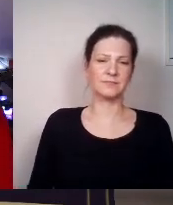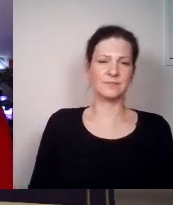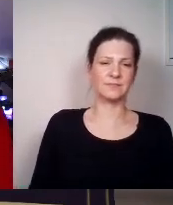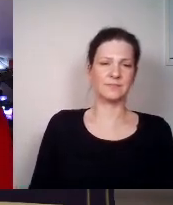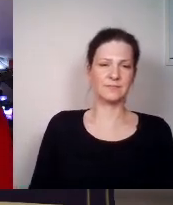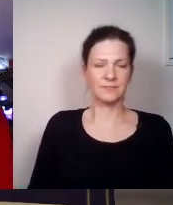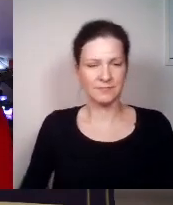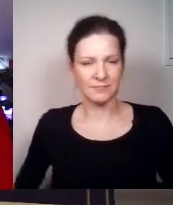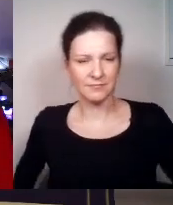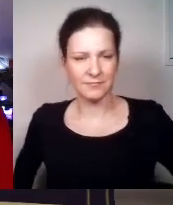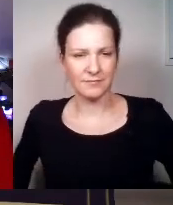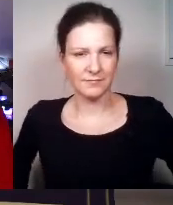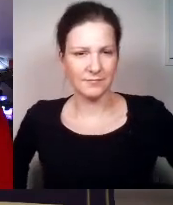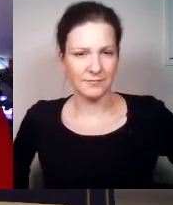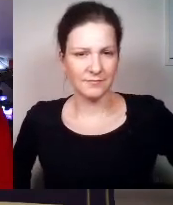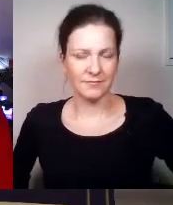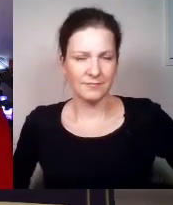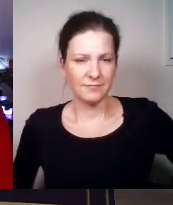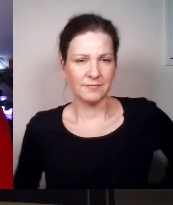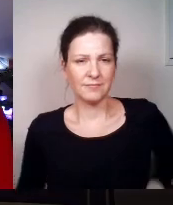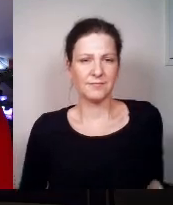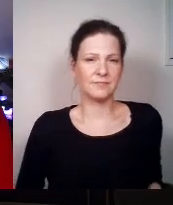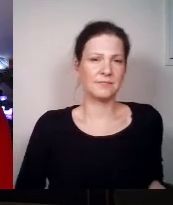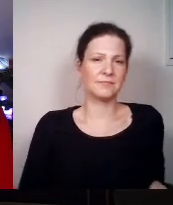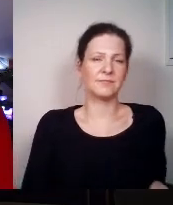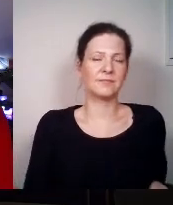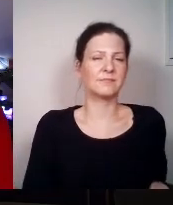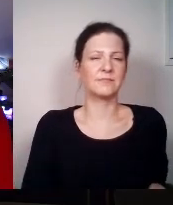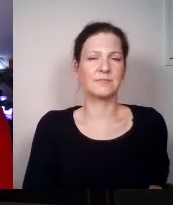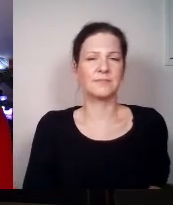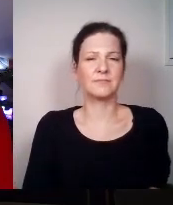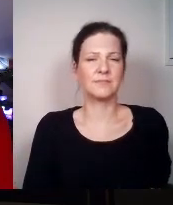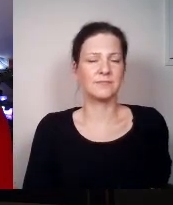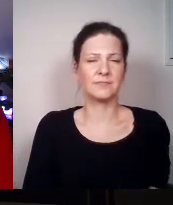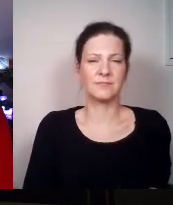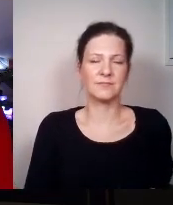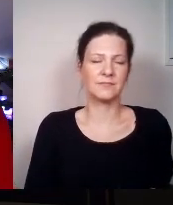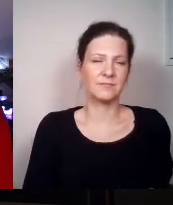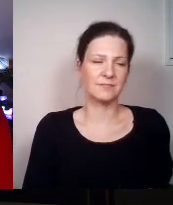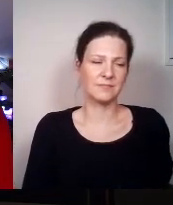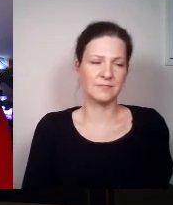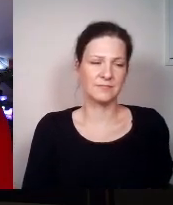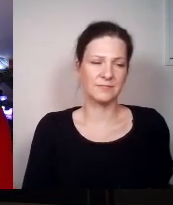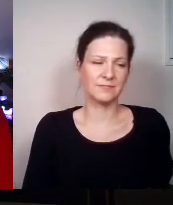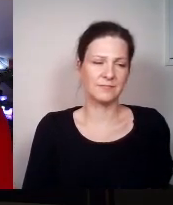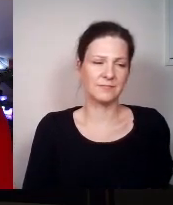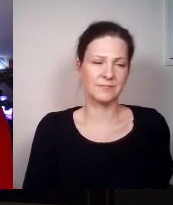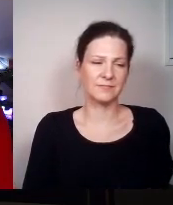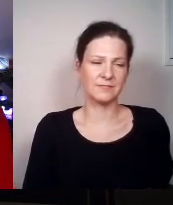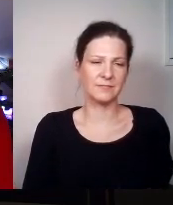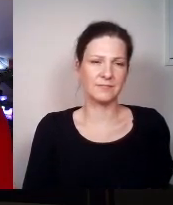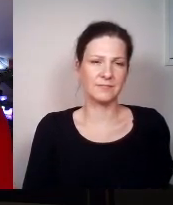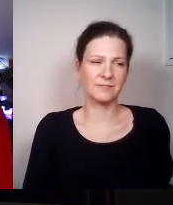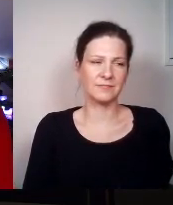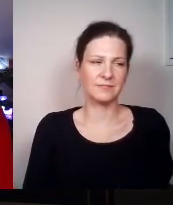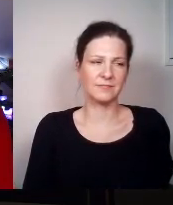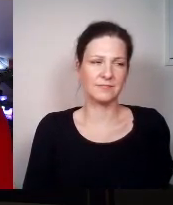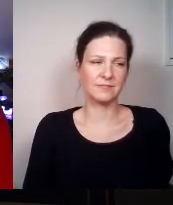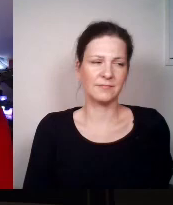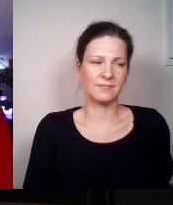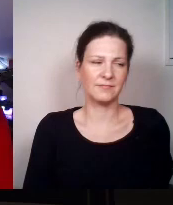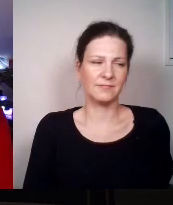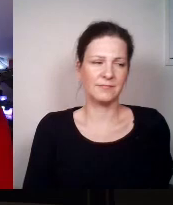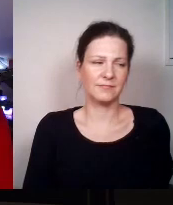So, dann lassen wir kurz mal vorlesen, was hier ist. Herr Ebert, auch nach Kriegsende ist das Leid der Menschen groß.